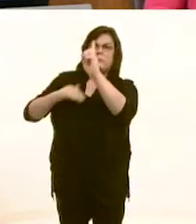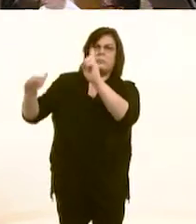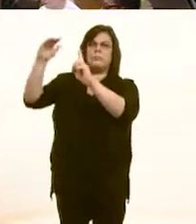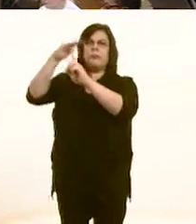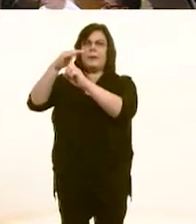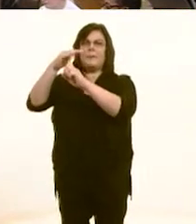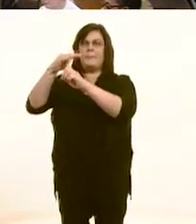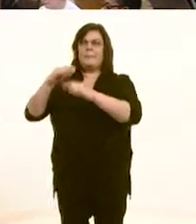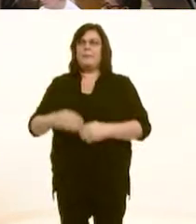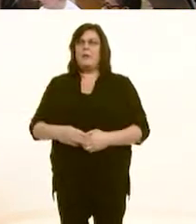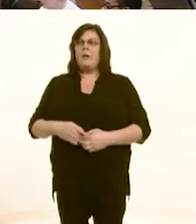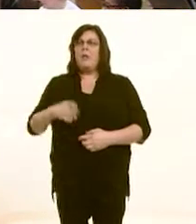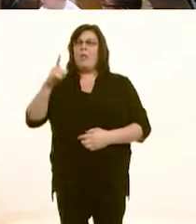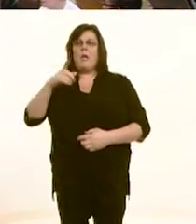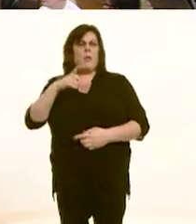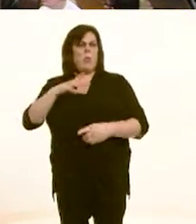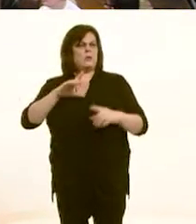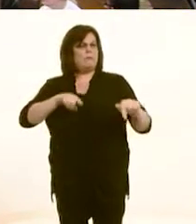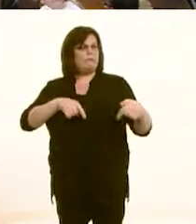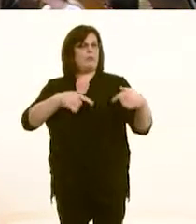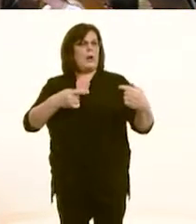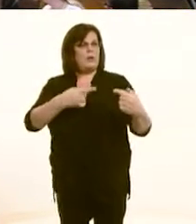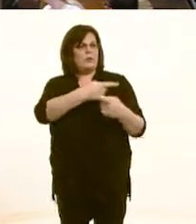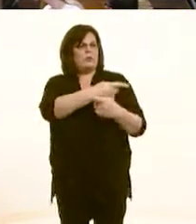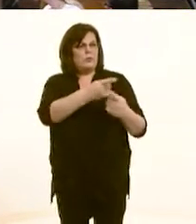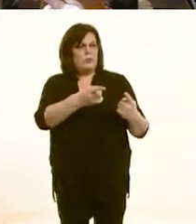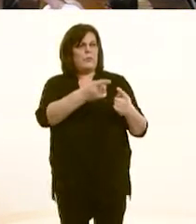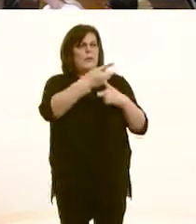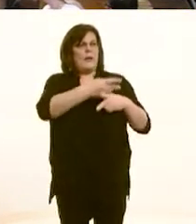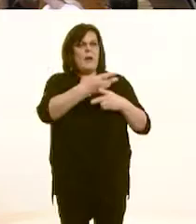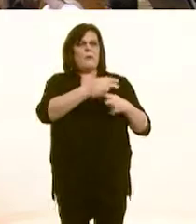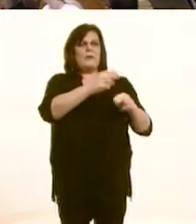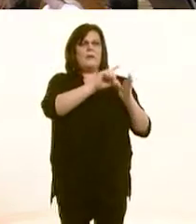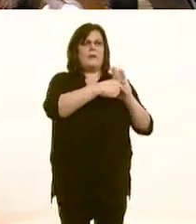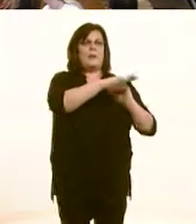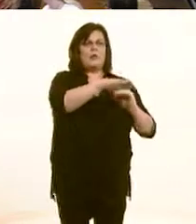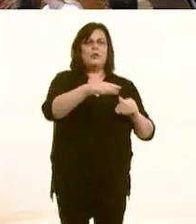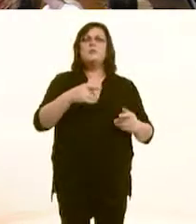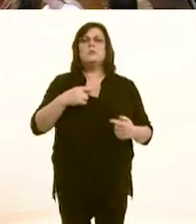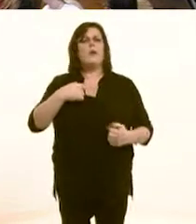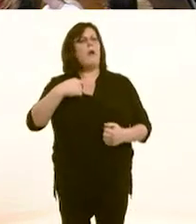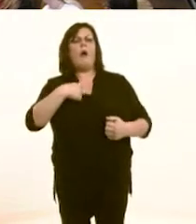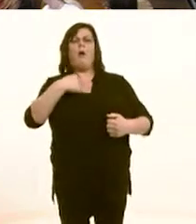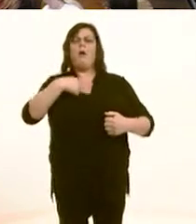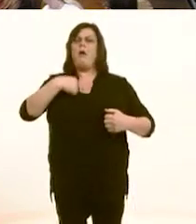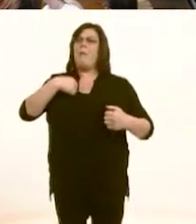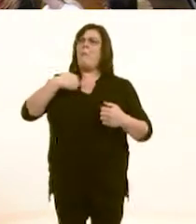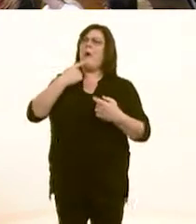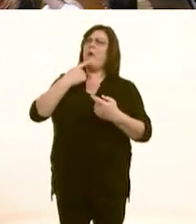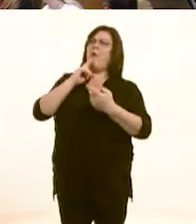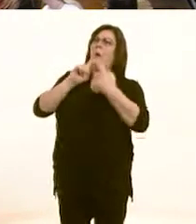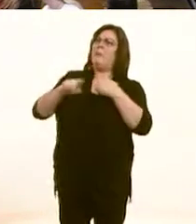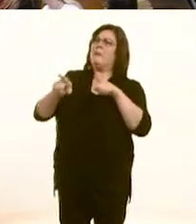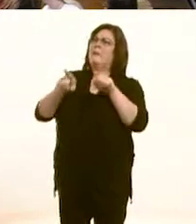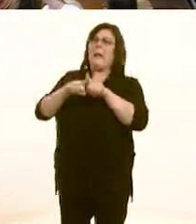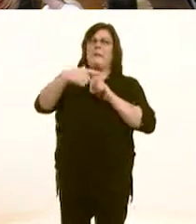anabl. Gwenda Thomas. Officer, my supplementary was going to be exactly along the lines of Lynn Eagle's,